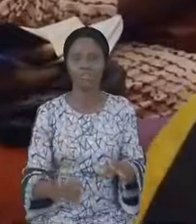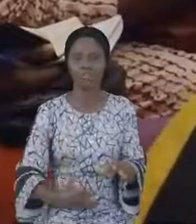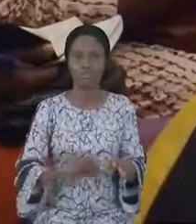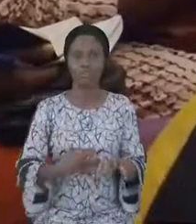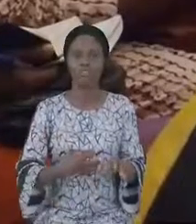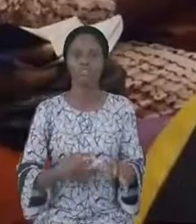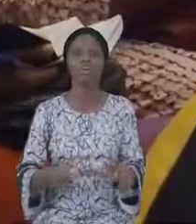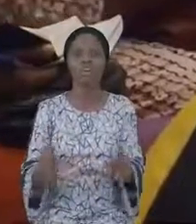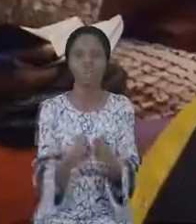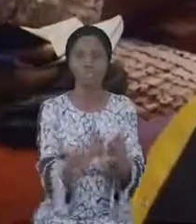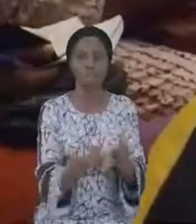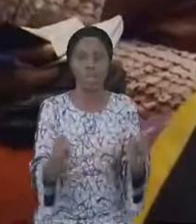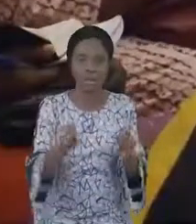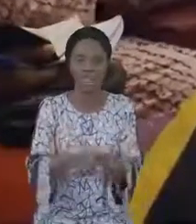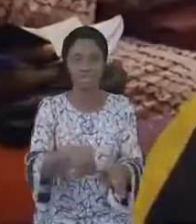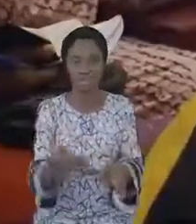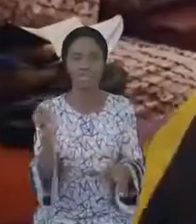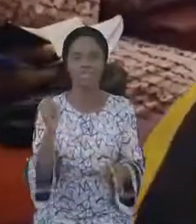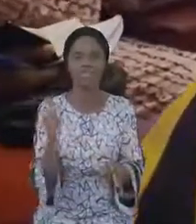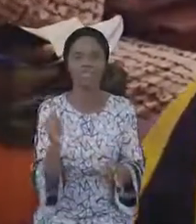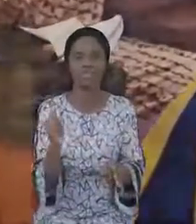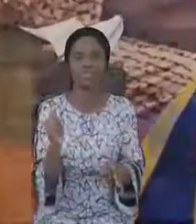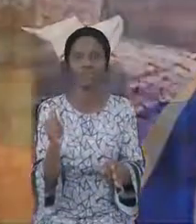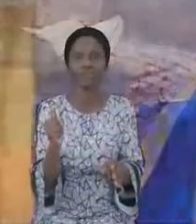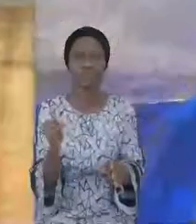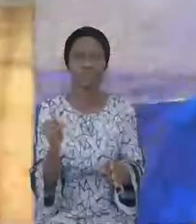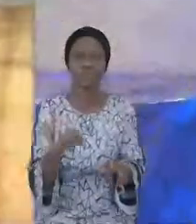de colère comme les autres.